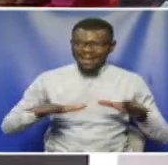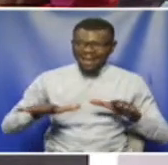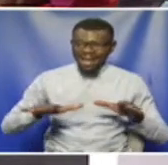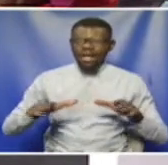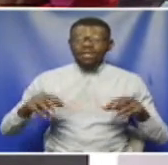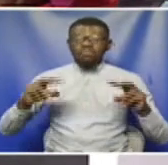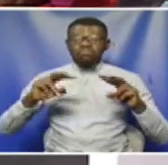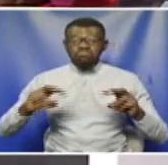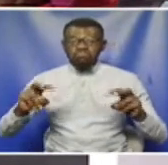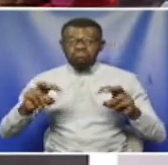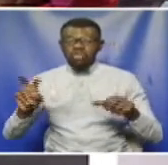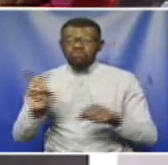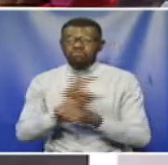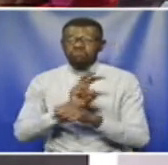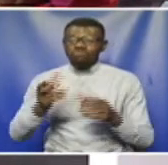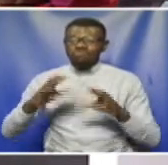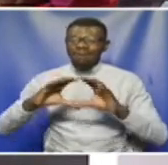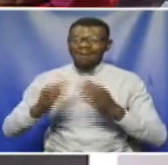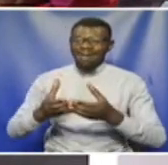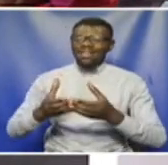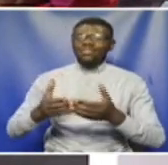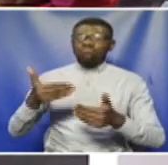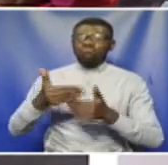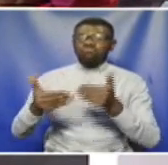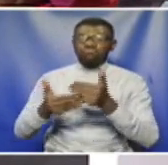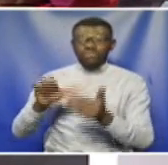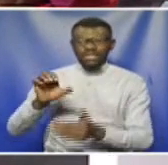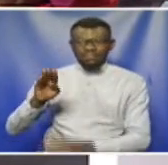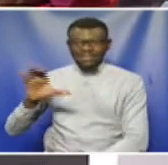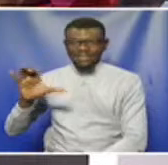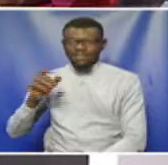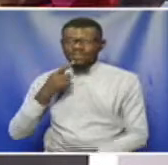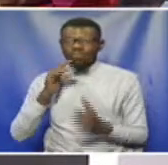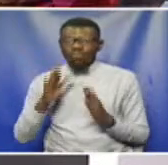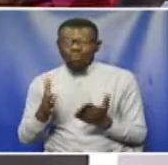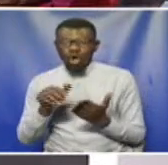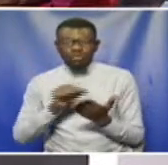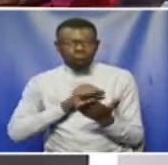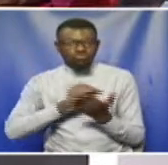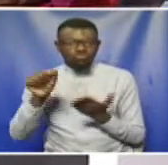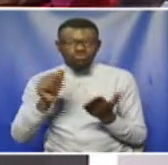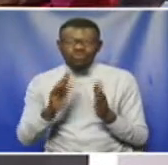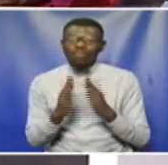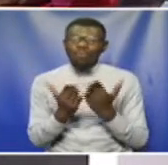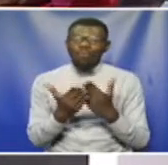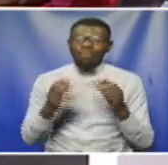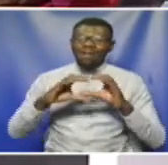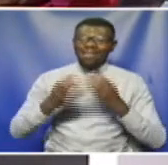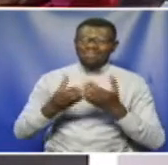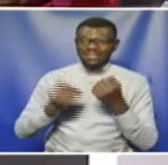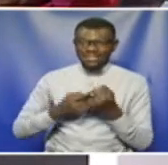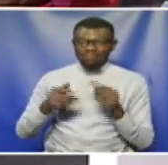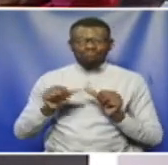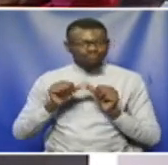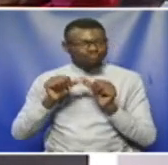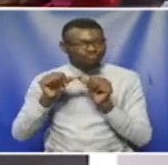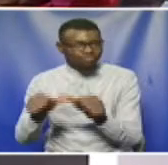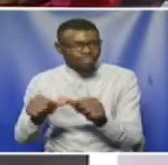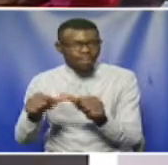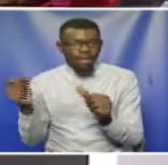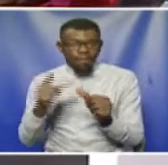CBC, Magoha aidha alisema kwamba uchapishaji wa vitabu vya gredi ya sita unaelekea kumalizika na kwamba kufikia